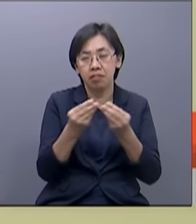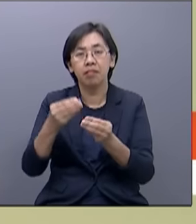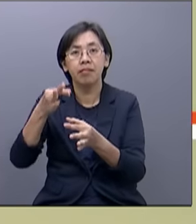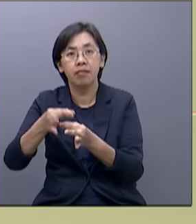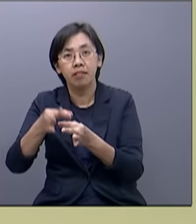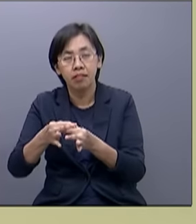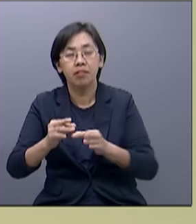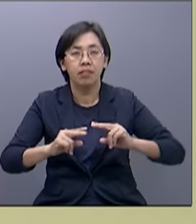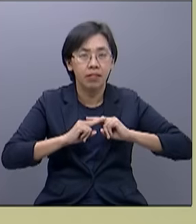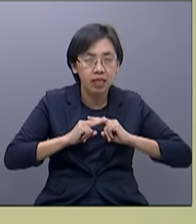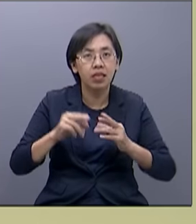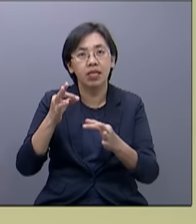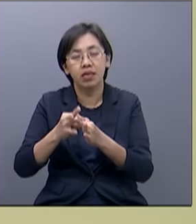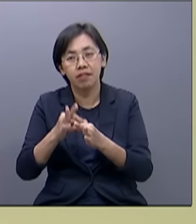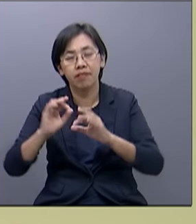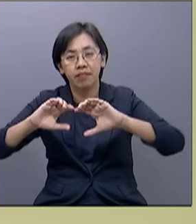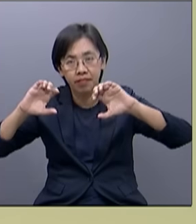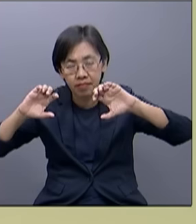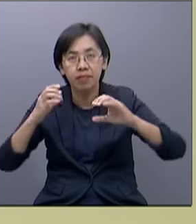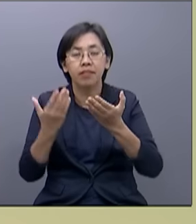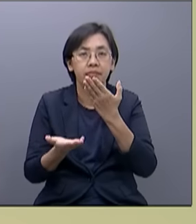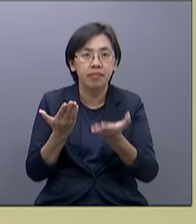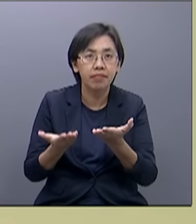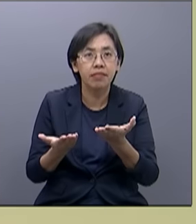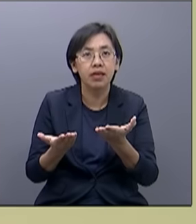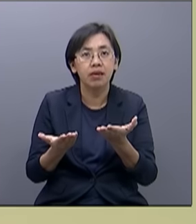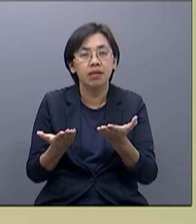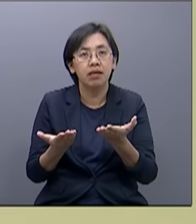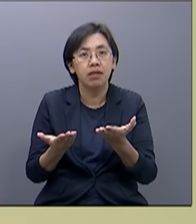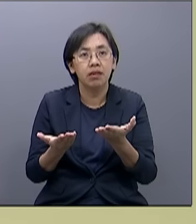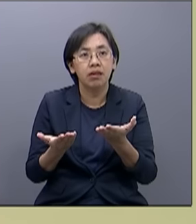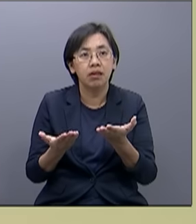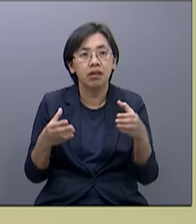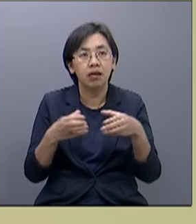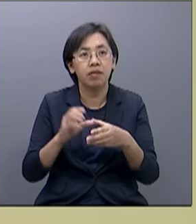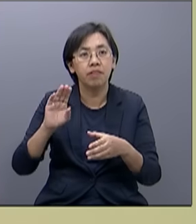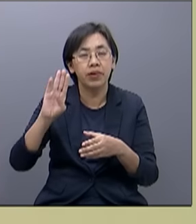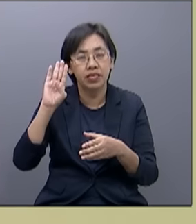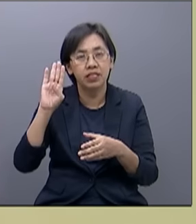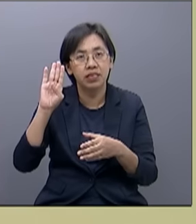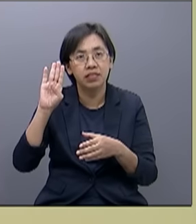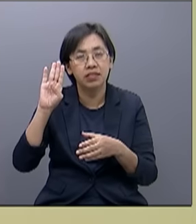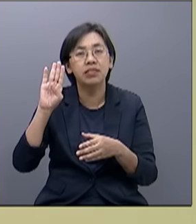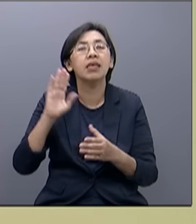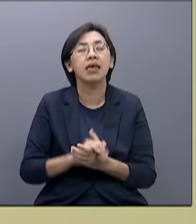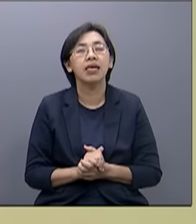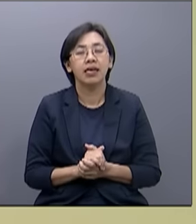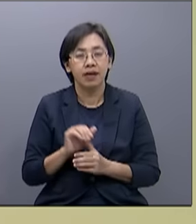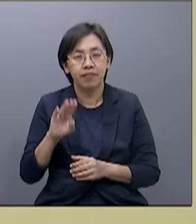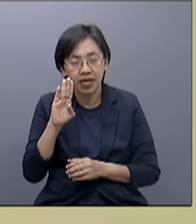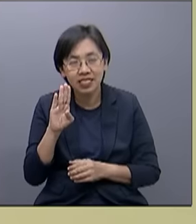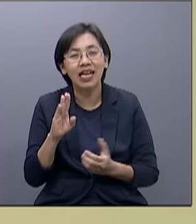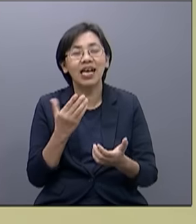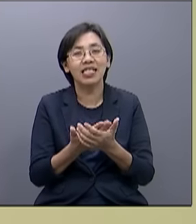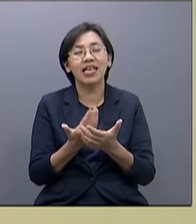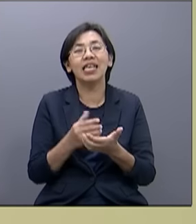พาณิชย์จะเป็นแบงก์รัฐจะเป็นเรื่องของเ่อกลุ่มบริษัทที่เป็น walletนะครับเราส่งให้